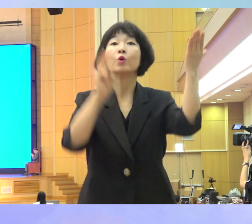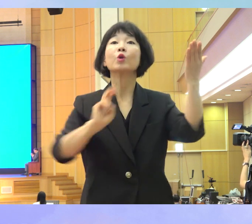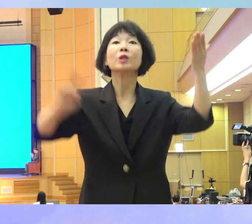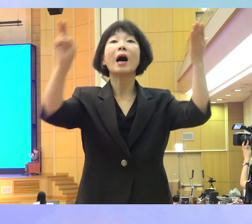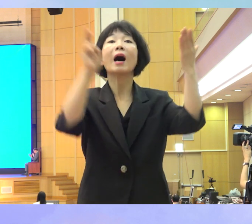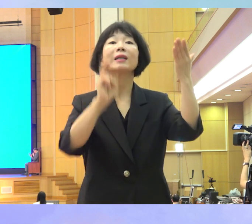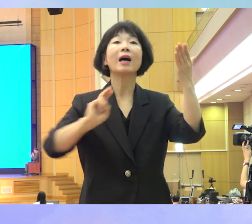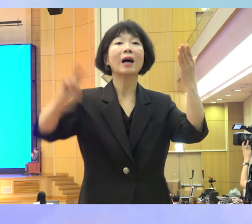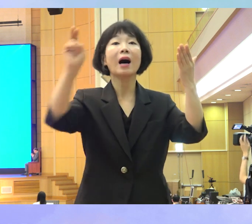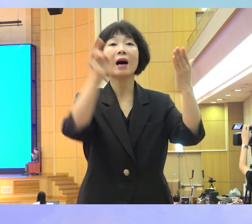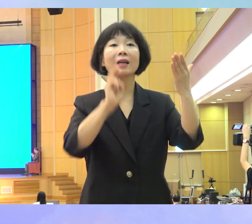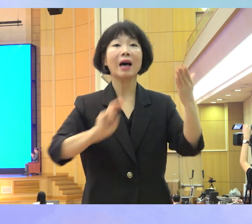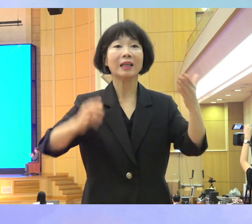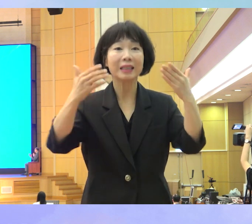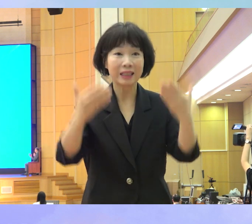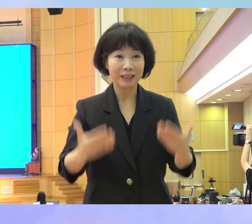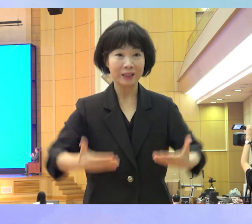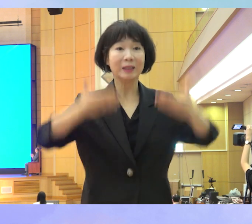주를